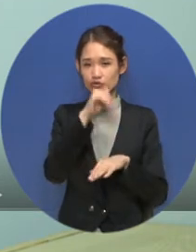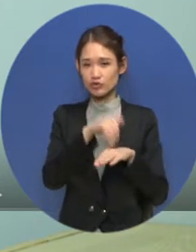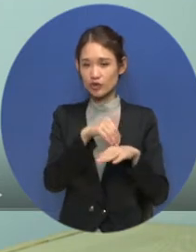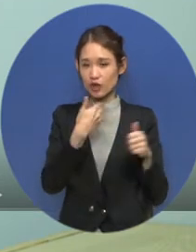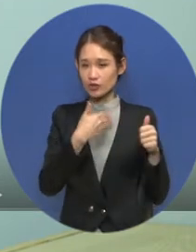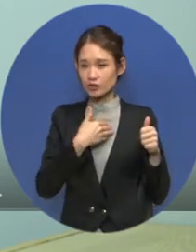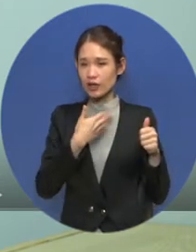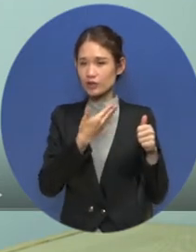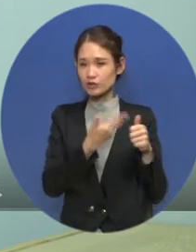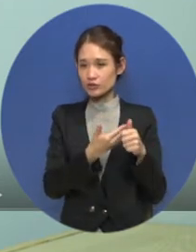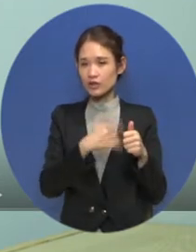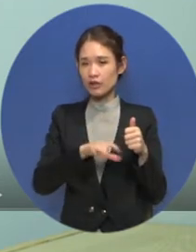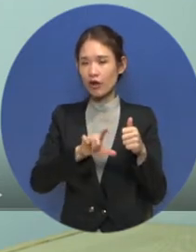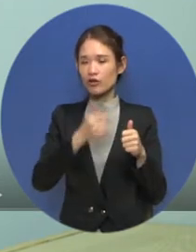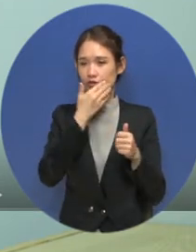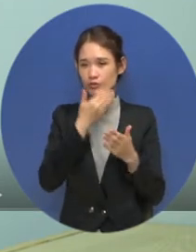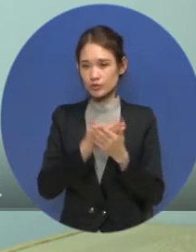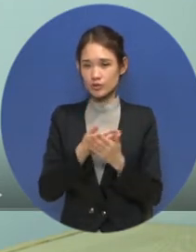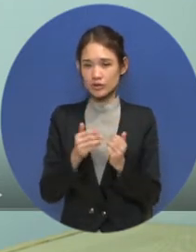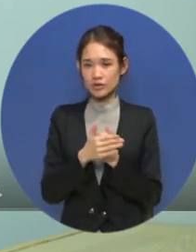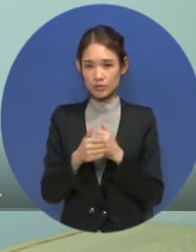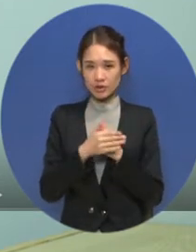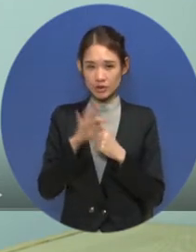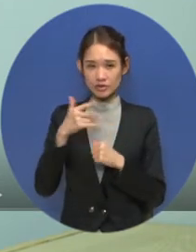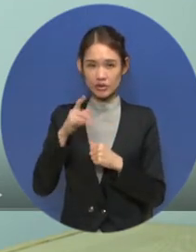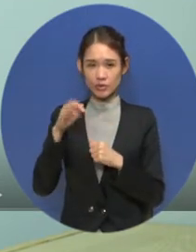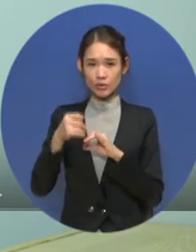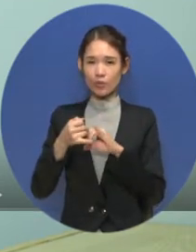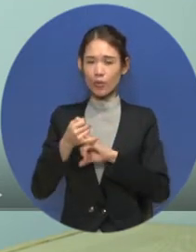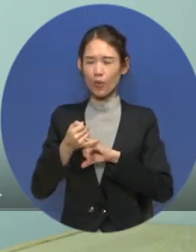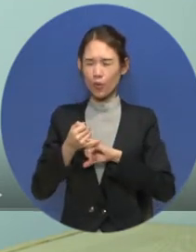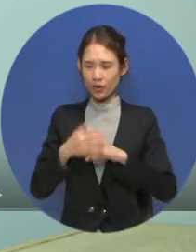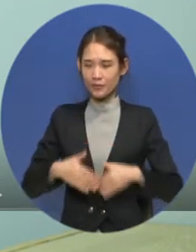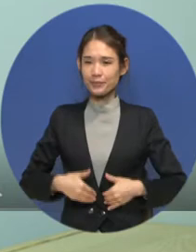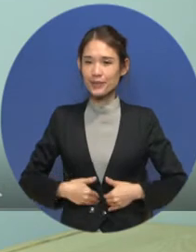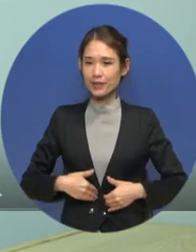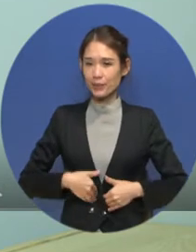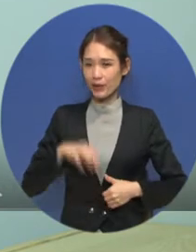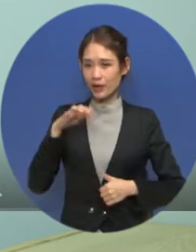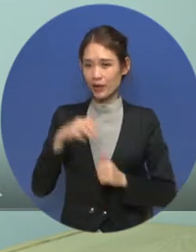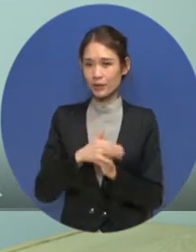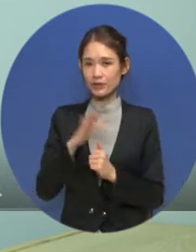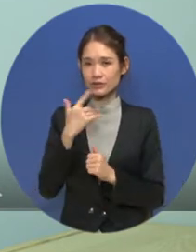중요하다는 생각을 계속 하고 있습니다. 그래서 차오름은 꼭 있어야 되는 곳이고